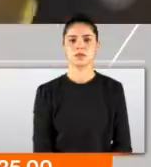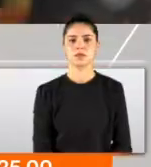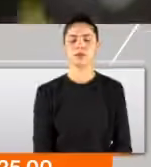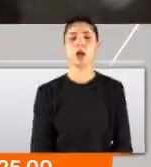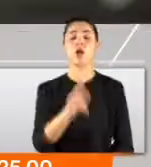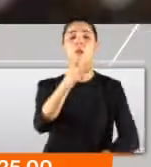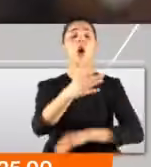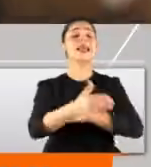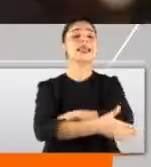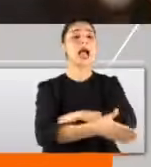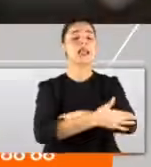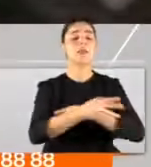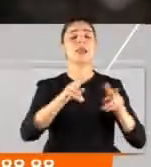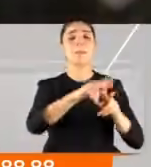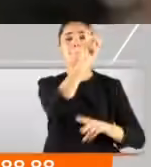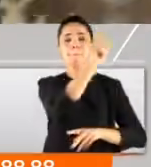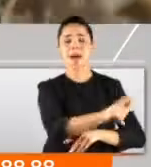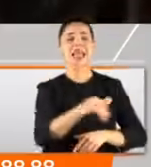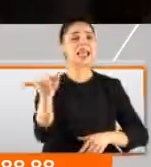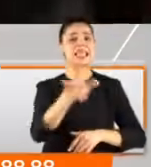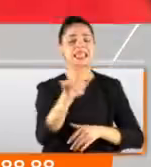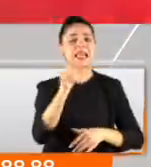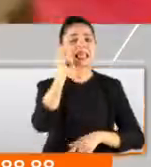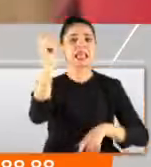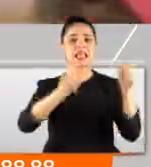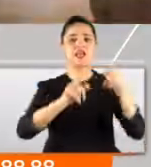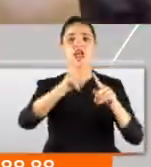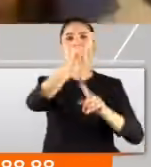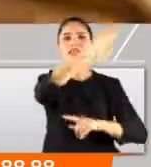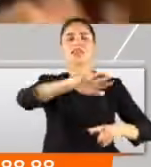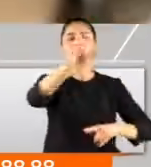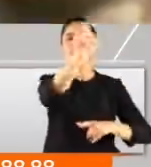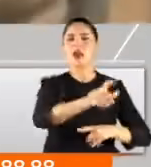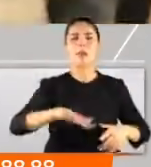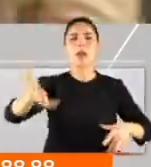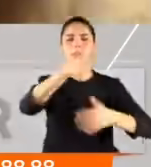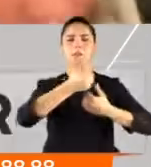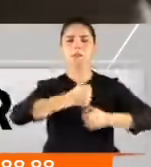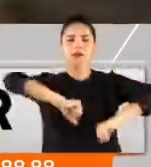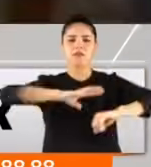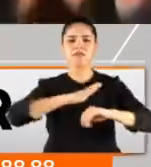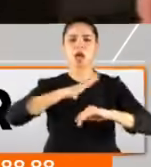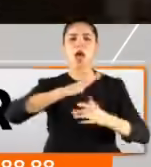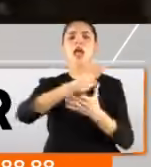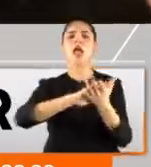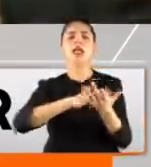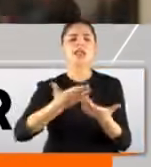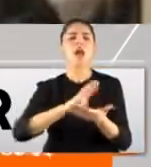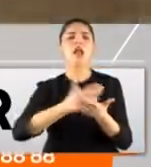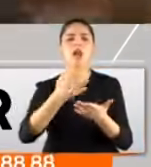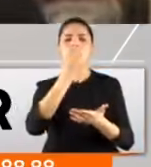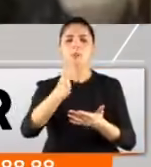Başta yardımcısı Mike Pence olmak üzere en yakınındakiler Trump'a sırt çevirdi bile. Kabineden istifa haberleri de ard arda